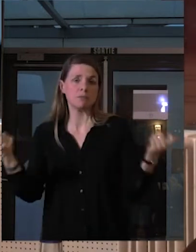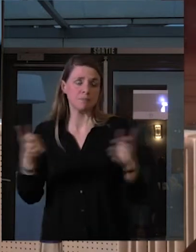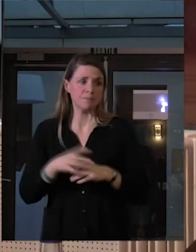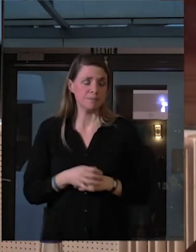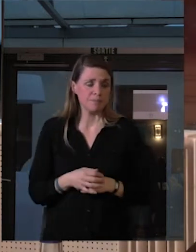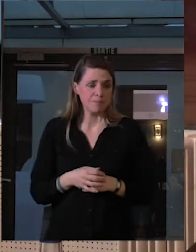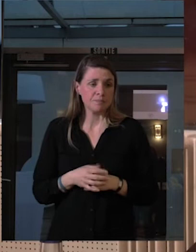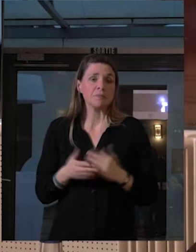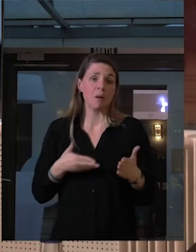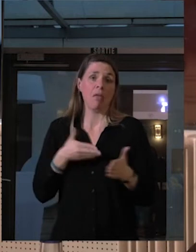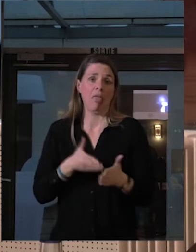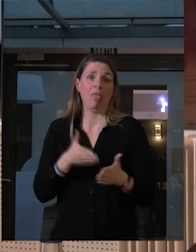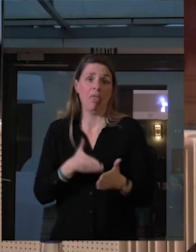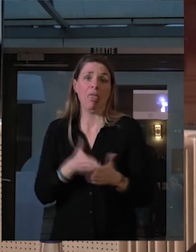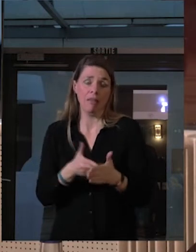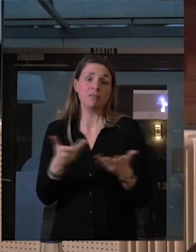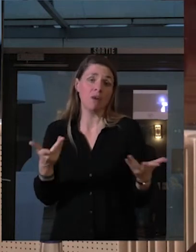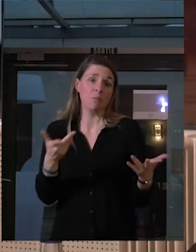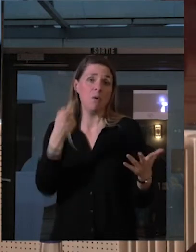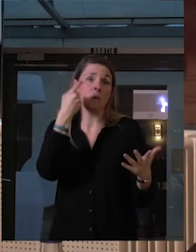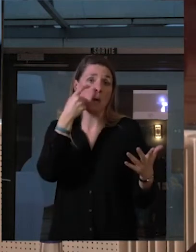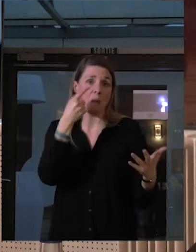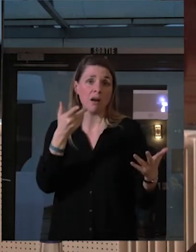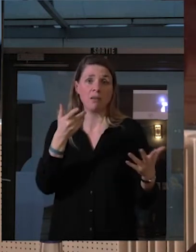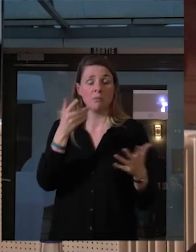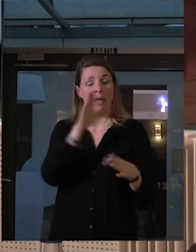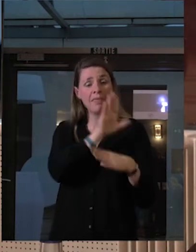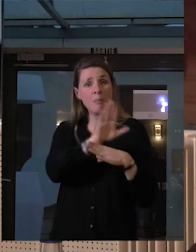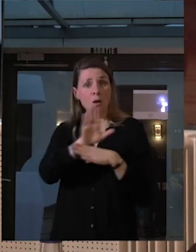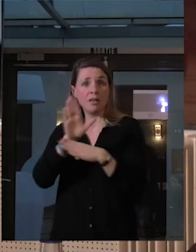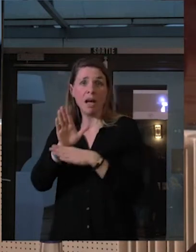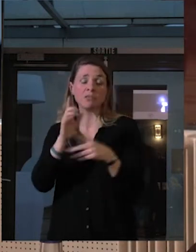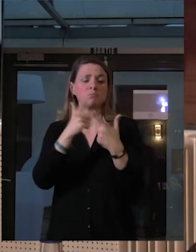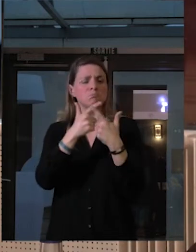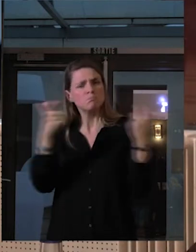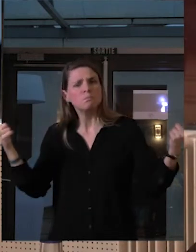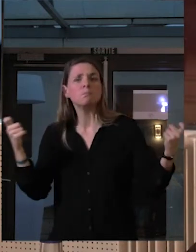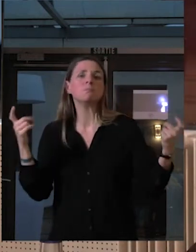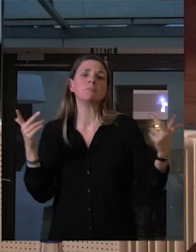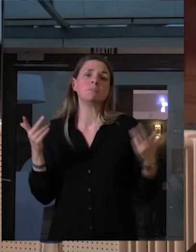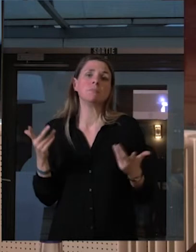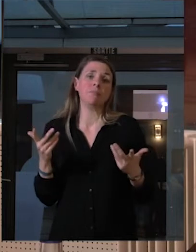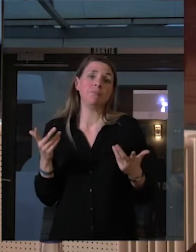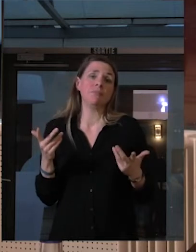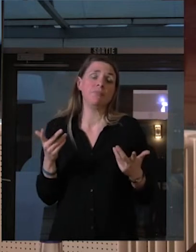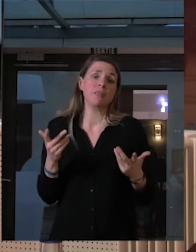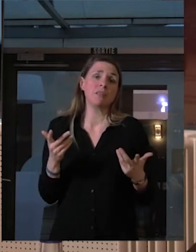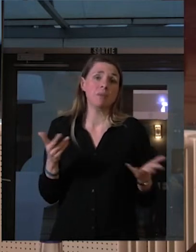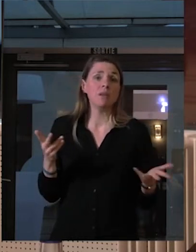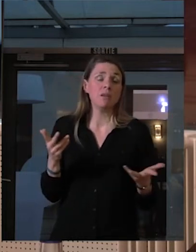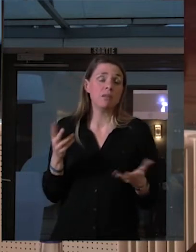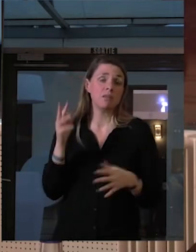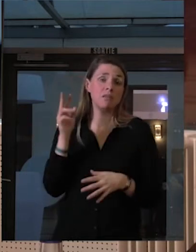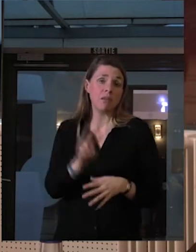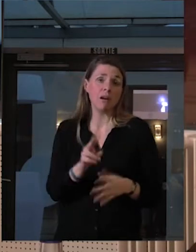Voilà, on fait un constat, on a des témoignages qui sont très diversifiés, et voilà, il faut quand même se dire que